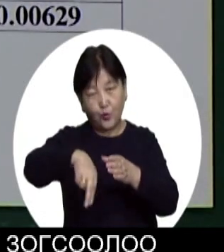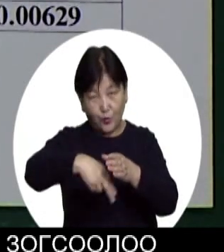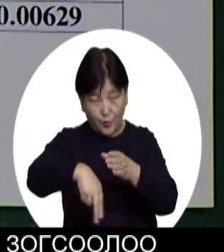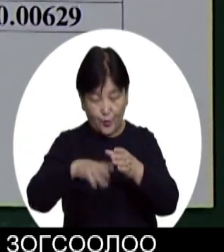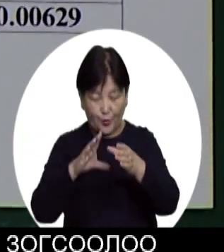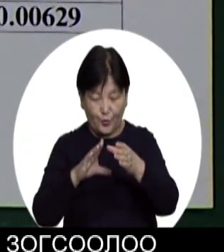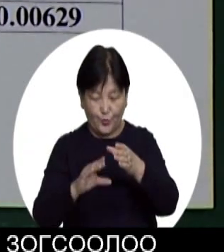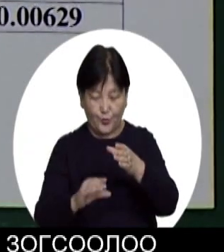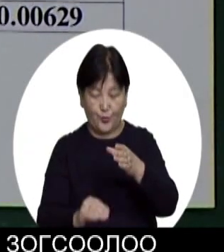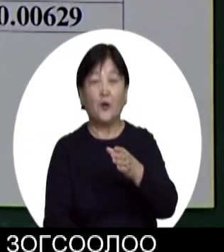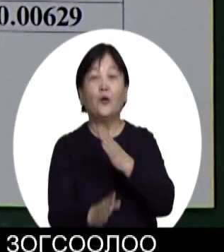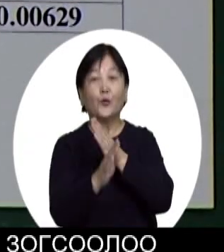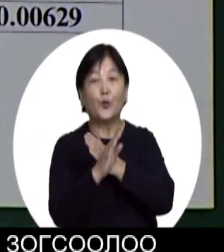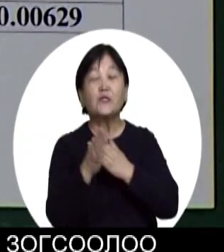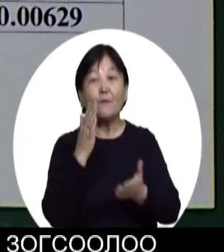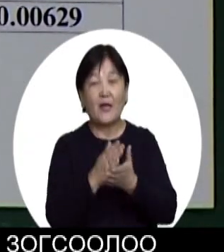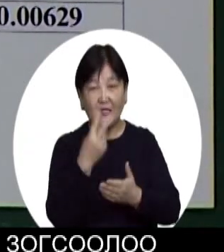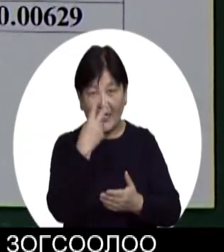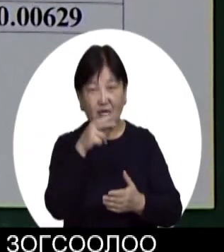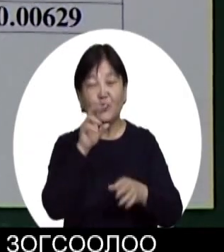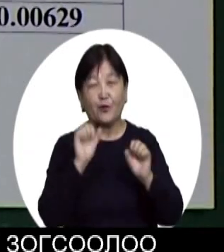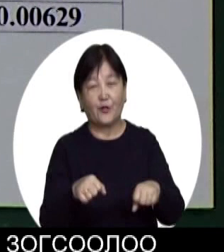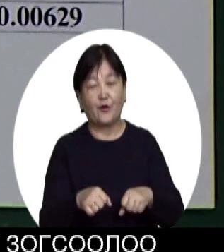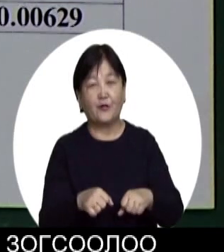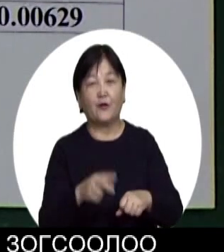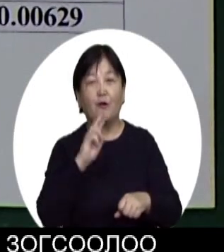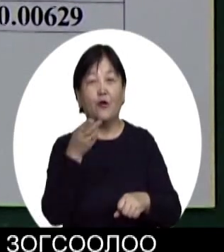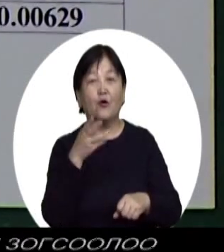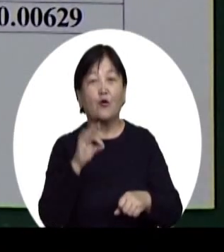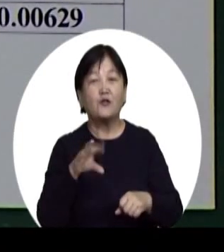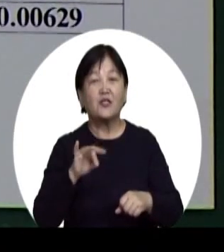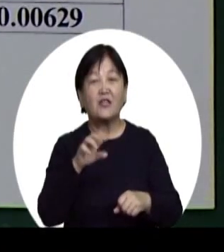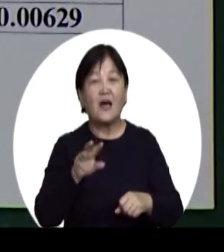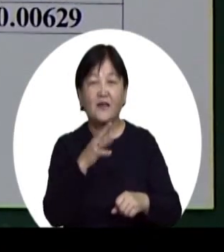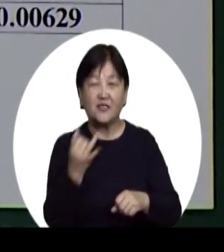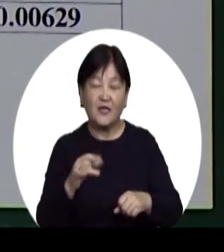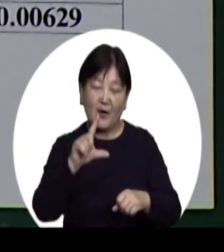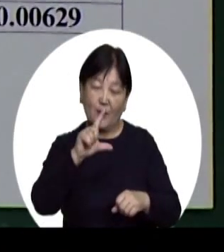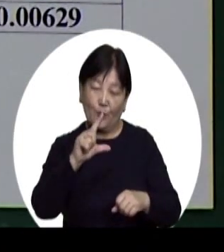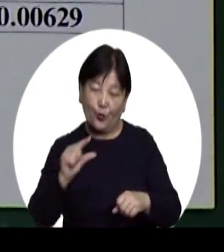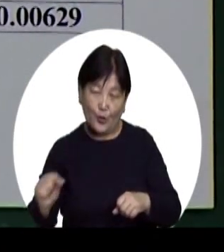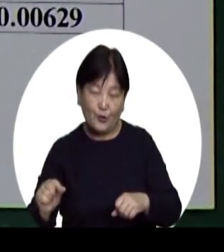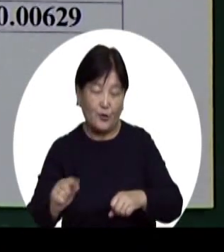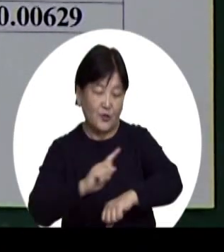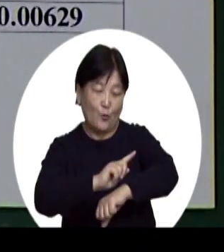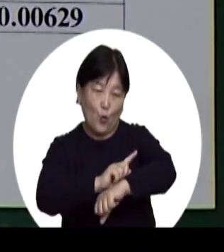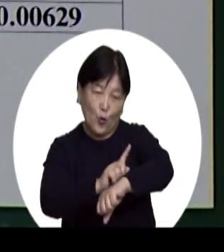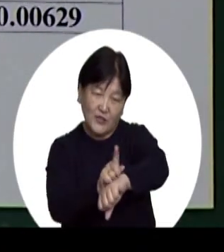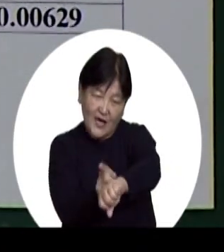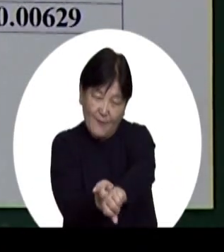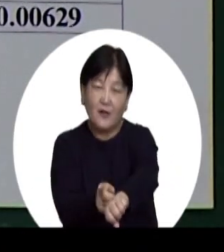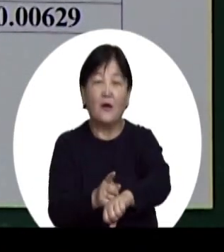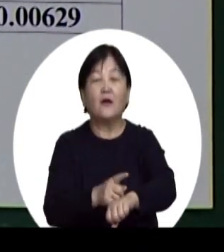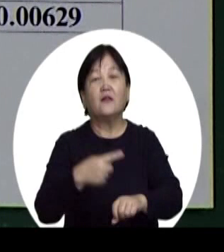натрийн теосулфат буюу эх өдсийн концентрац буурах тусам урвлын хугацаа ихсэж байгаа. Тэгэхээр